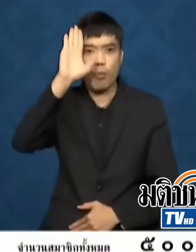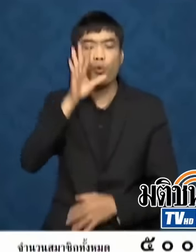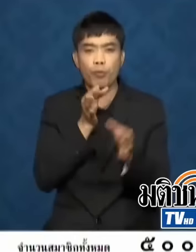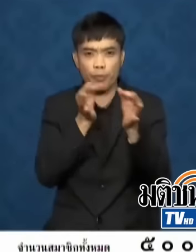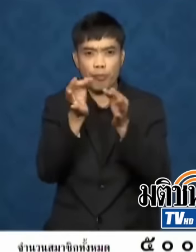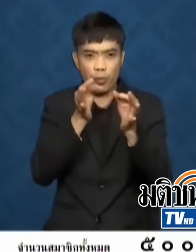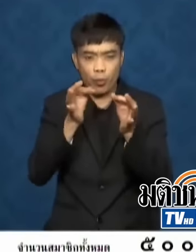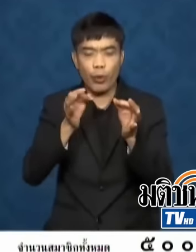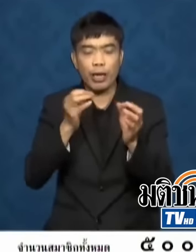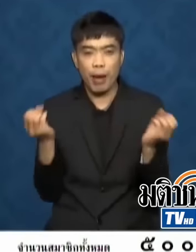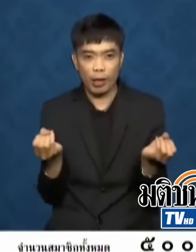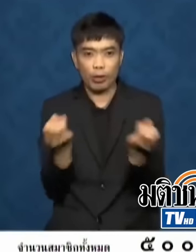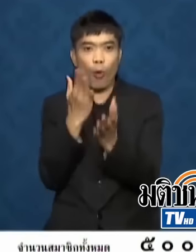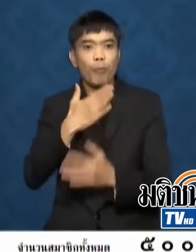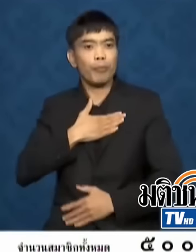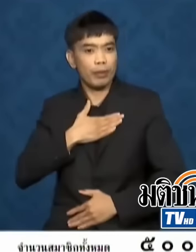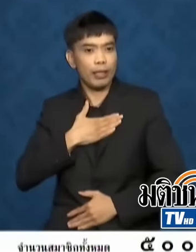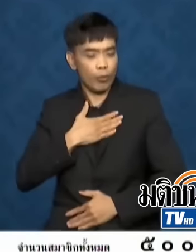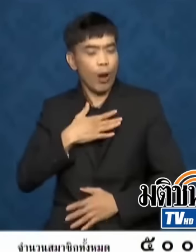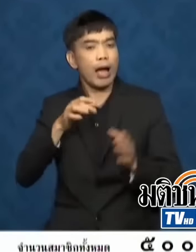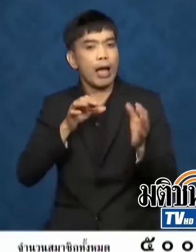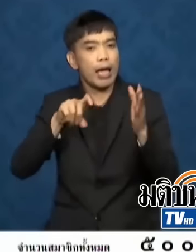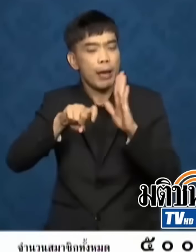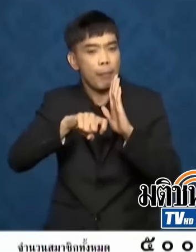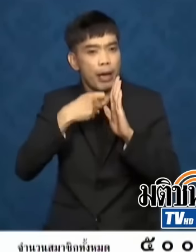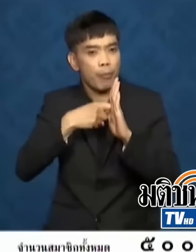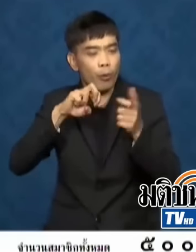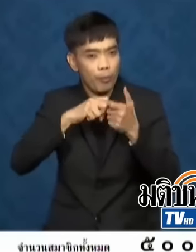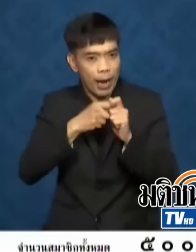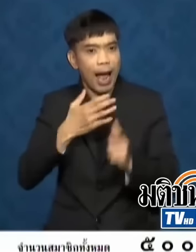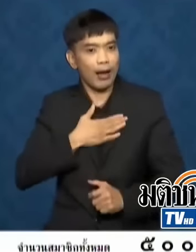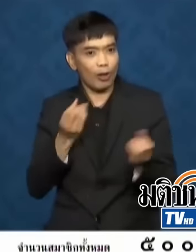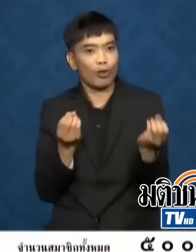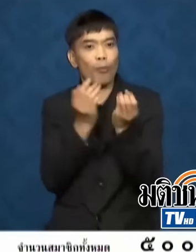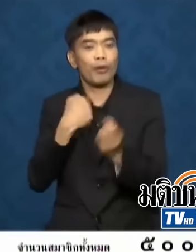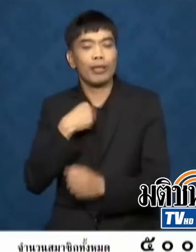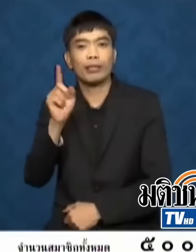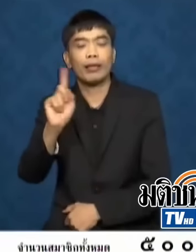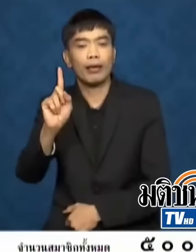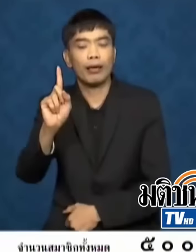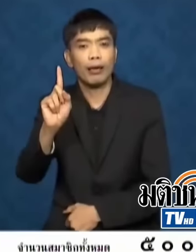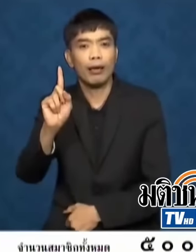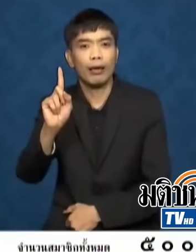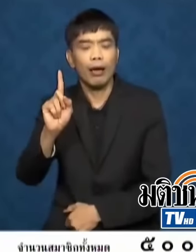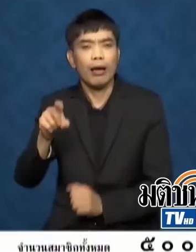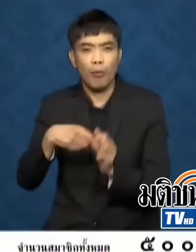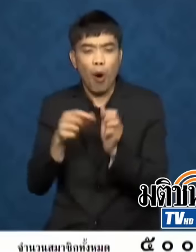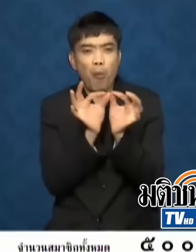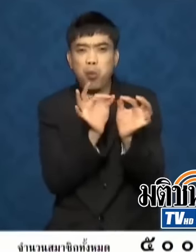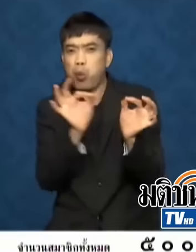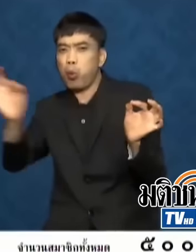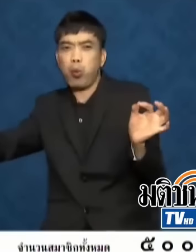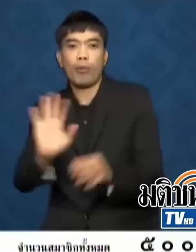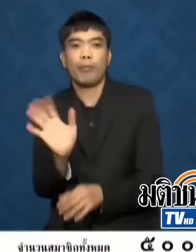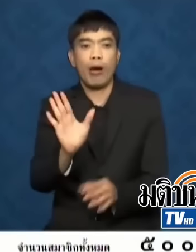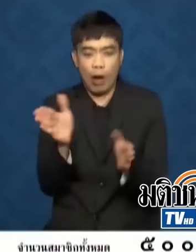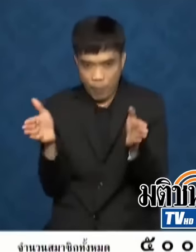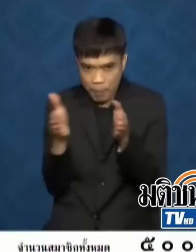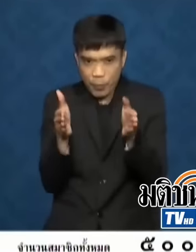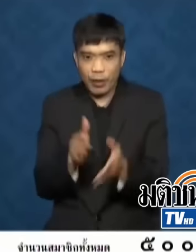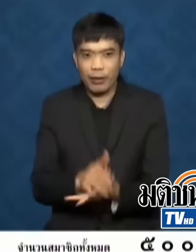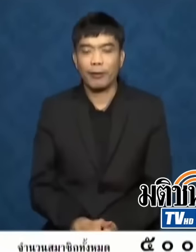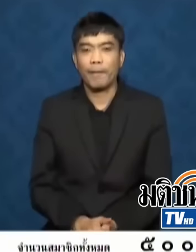ท่านเพื่อนสมาชิกท่านไม่ได้ยินว่าผมเสียหายอะไร ครับ ผมเริ่มใหม่ได้ไหมครับ ครับอธิบายในทางที่เสียหายยาวมากนะ ต่อได้เลยใช่ไหมครับ